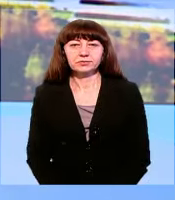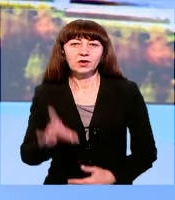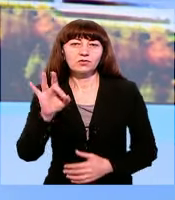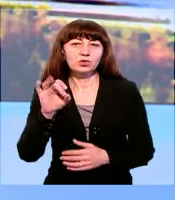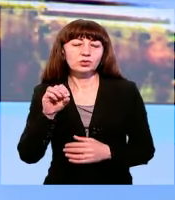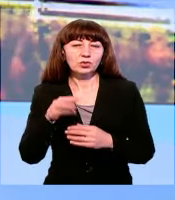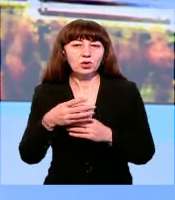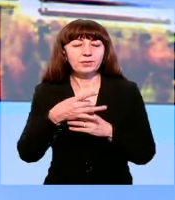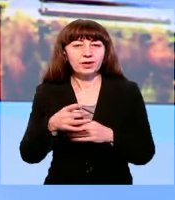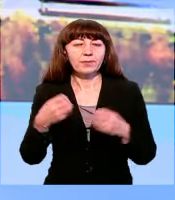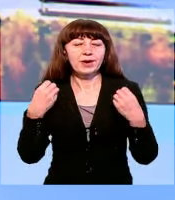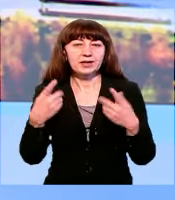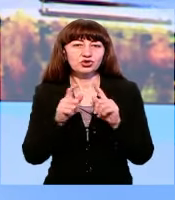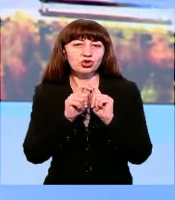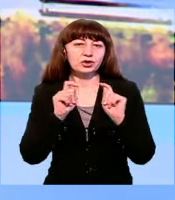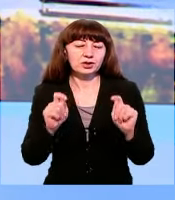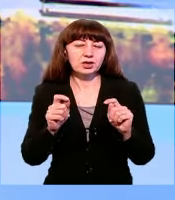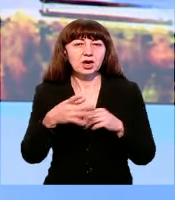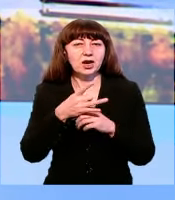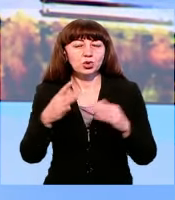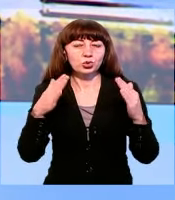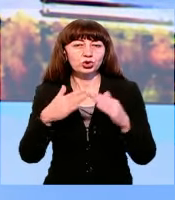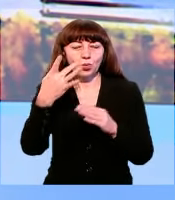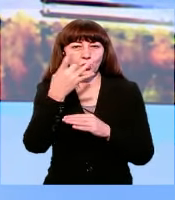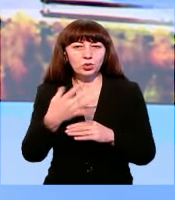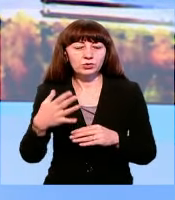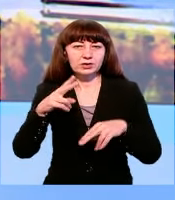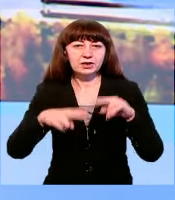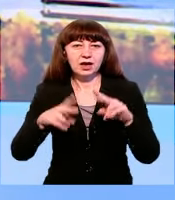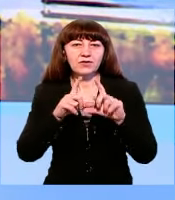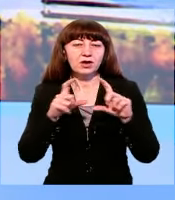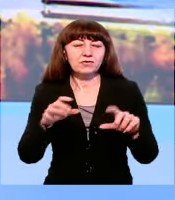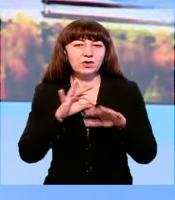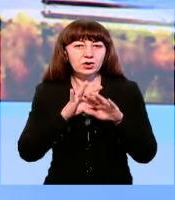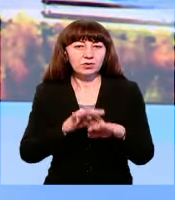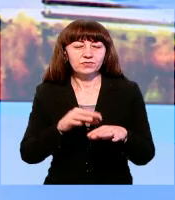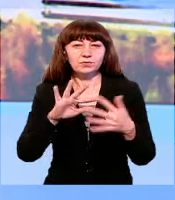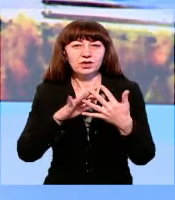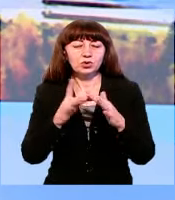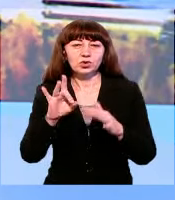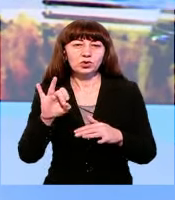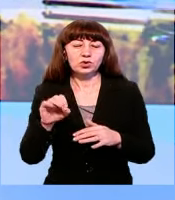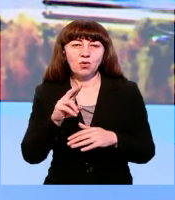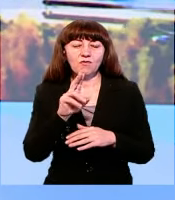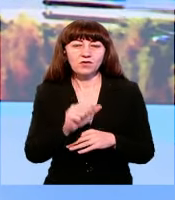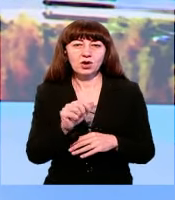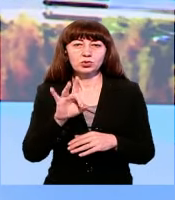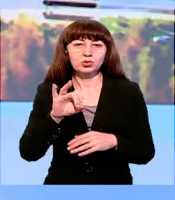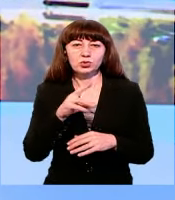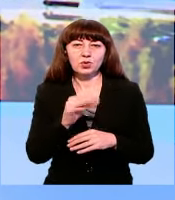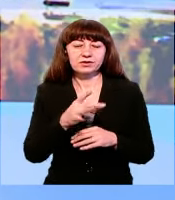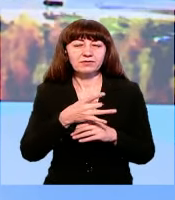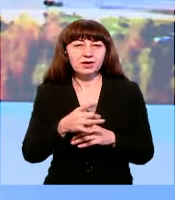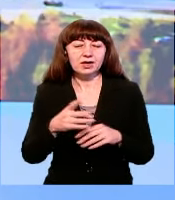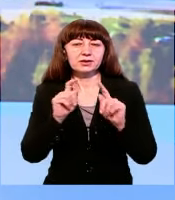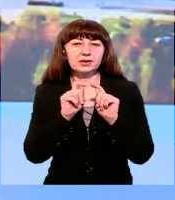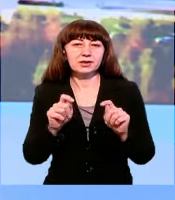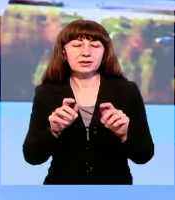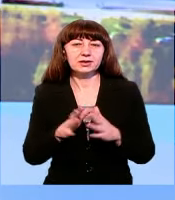В Узункольском районе торжественно открыли районный дом культуры. Строительство объекта велось в селе Ершовка Узункольского района. Открытие